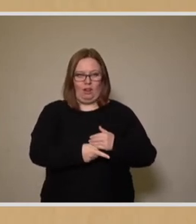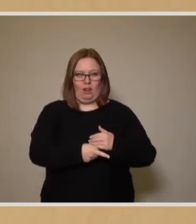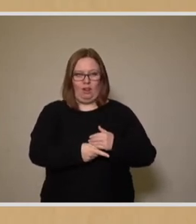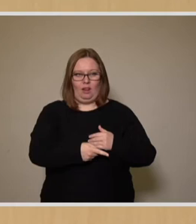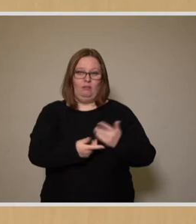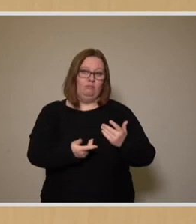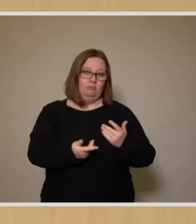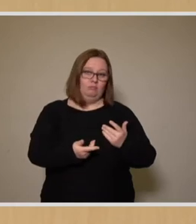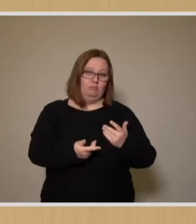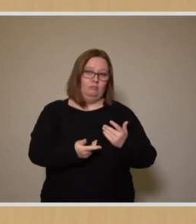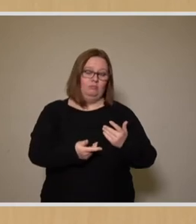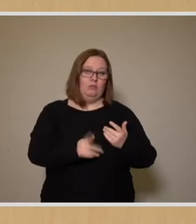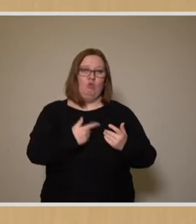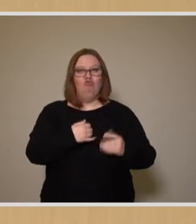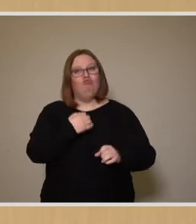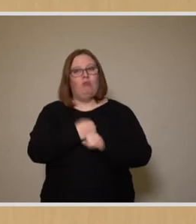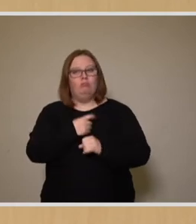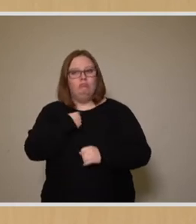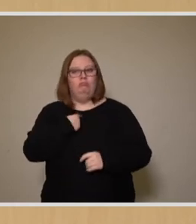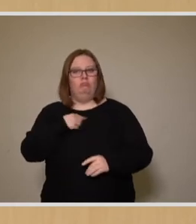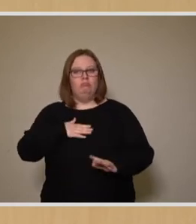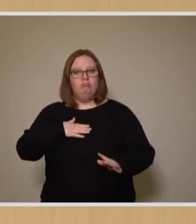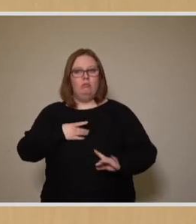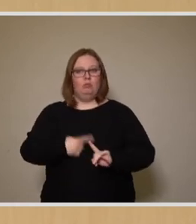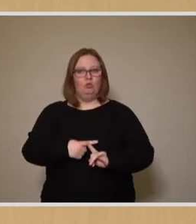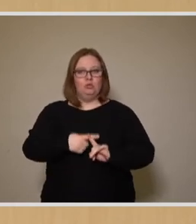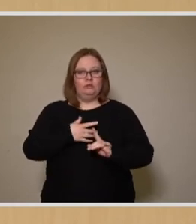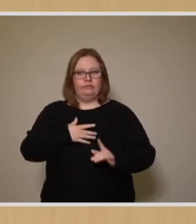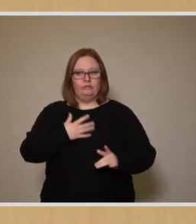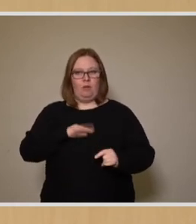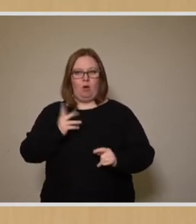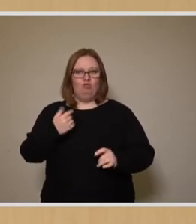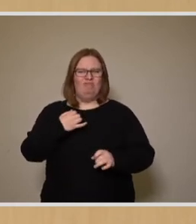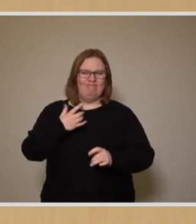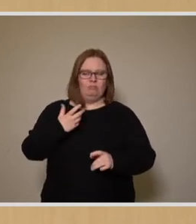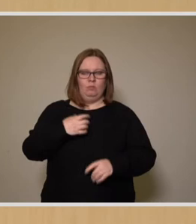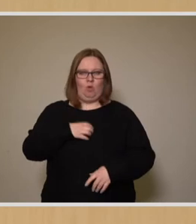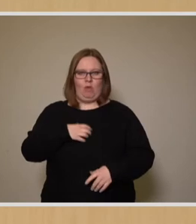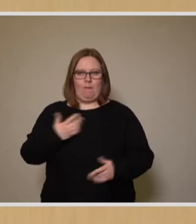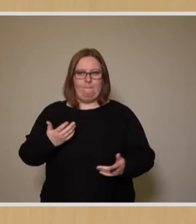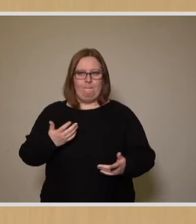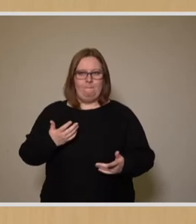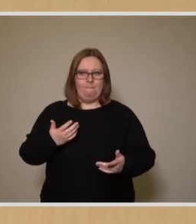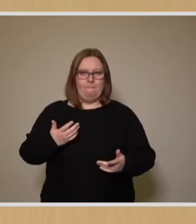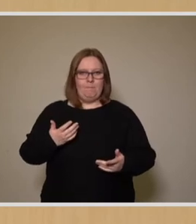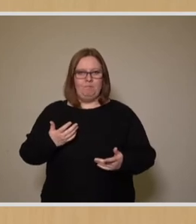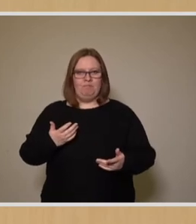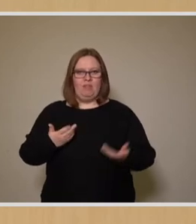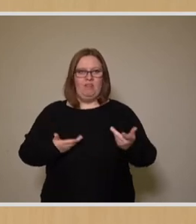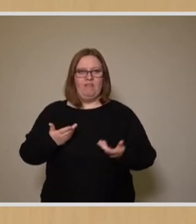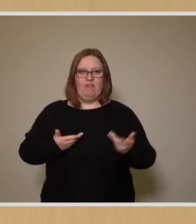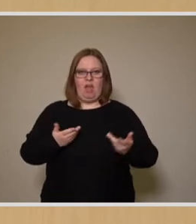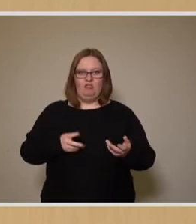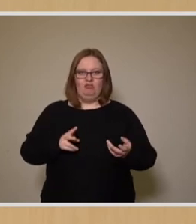Wir haben der Sache immer positiv gegenübergestanden, haben natürlich aber das Problem gesehen, dass es möglicherweise